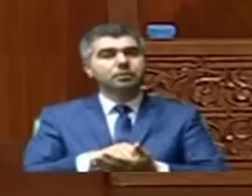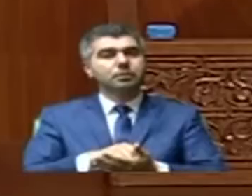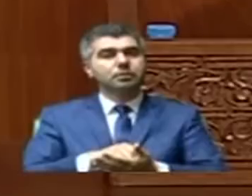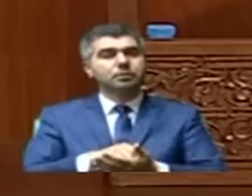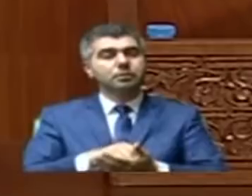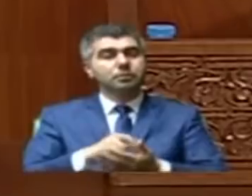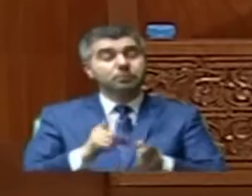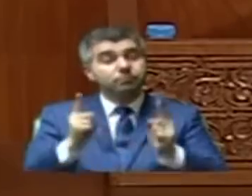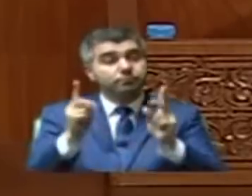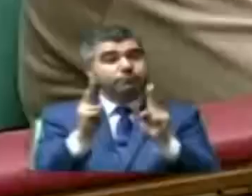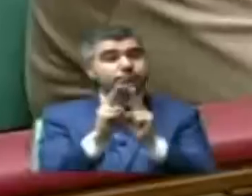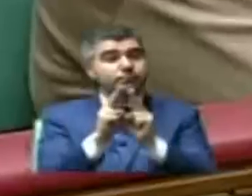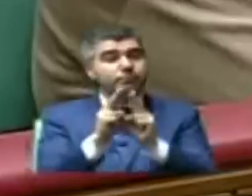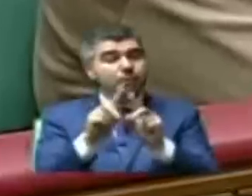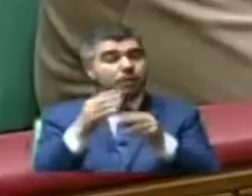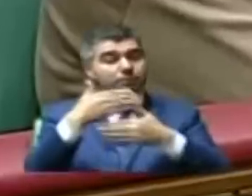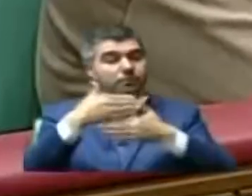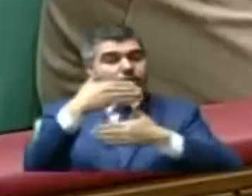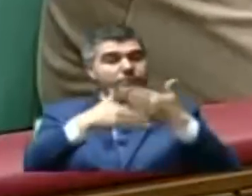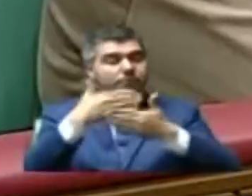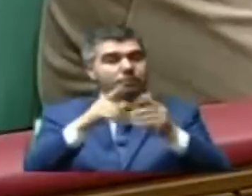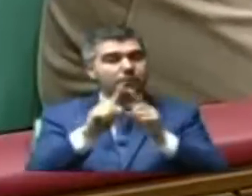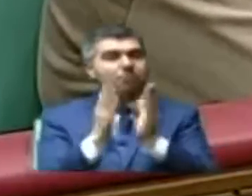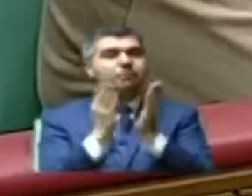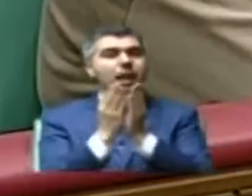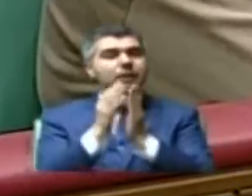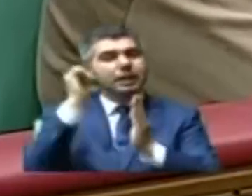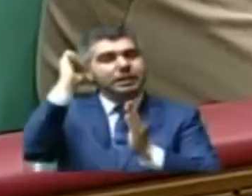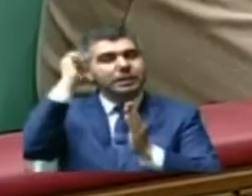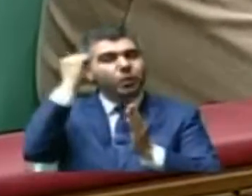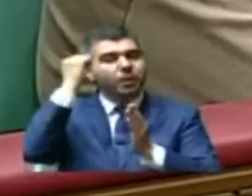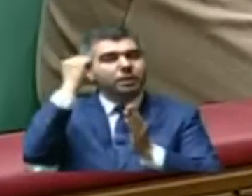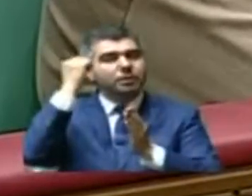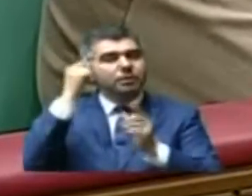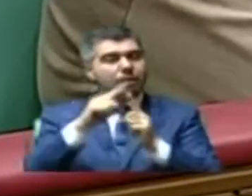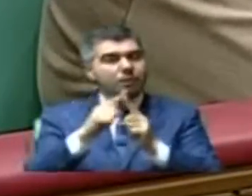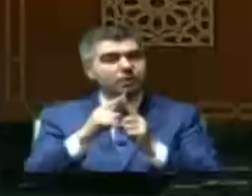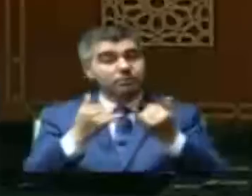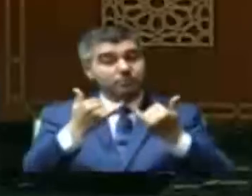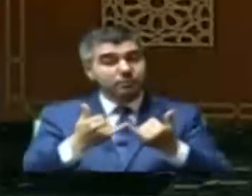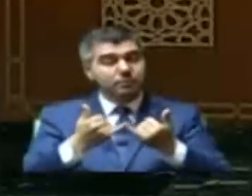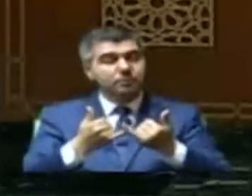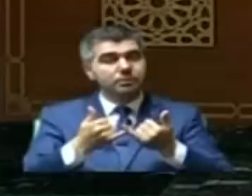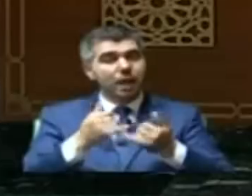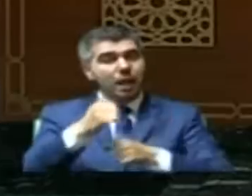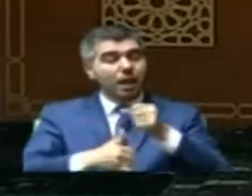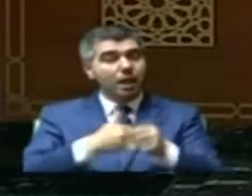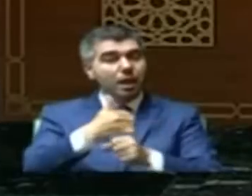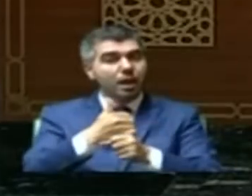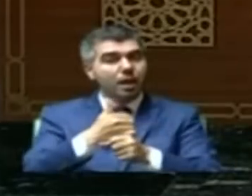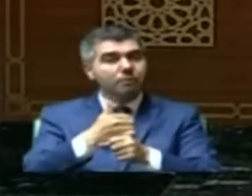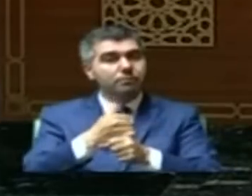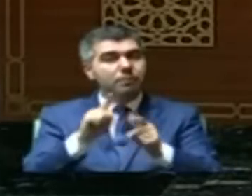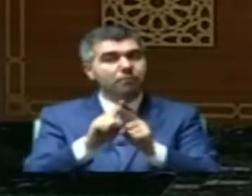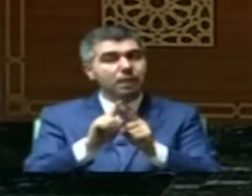امامه كتنش مركز ديال التكوين المهني قبل ما تبدا هي مركز التكوين المهني غ يبدا الان غ يبدا في هذ السنه قبل ما تبدا